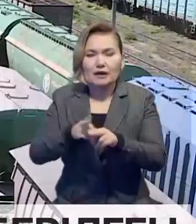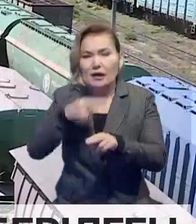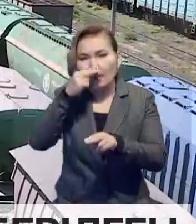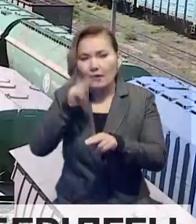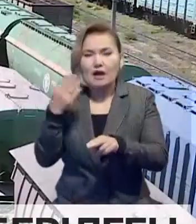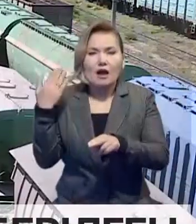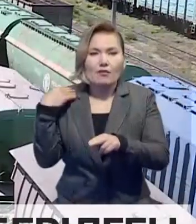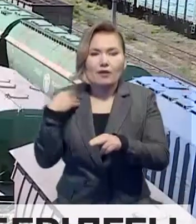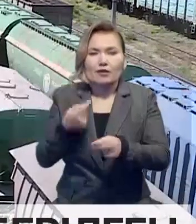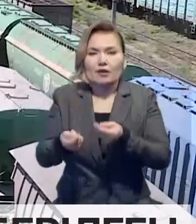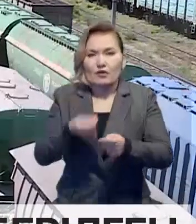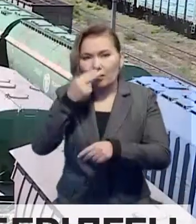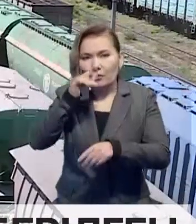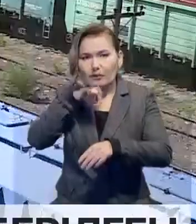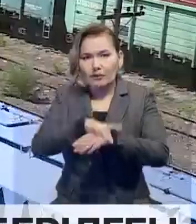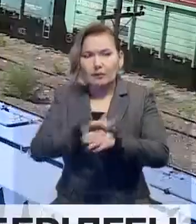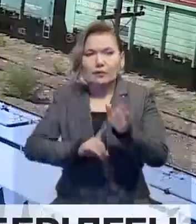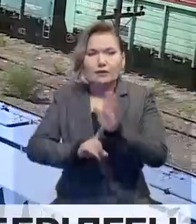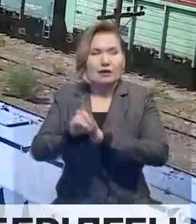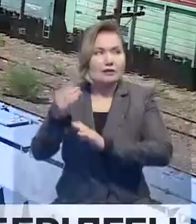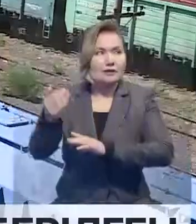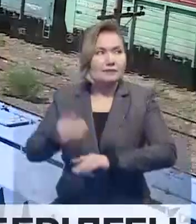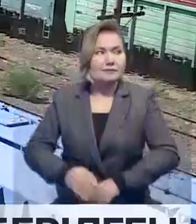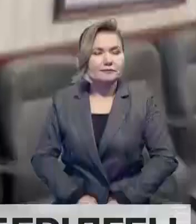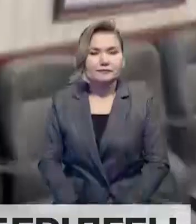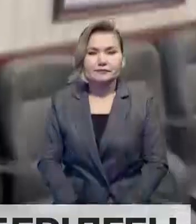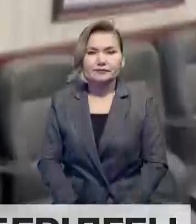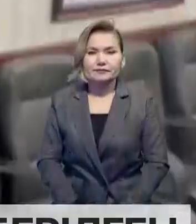бар бірнеше адамның үстінен қылмыстық іс қозғалды.